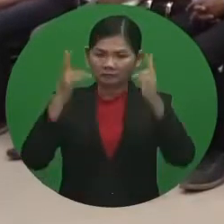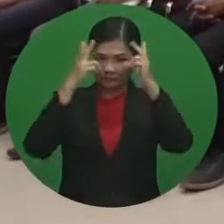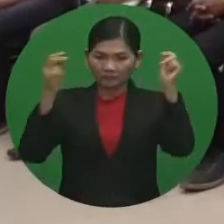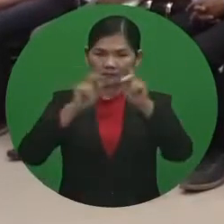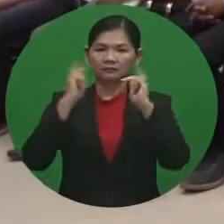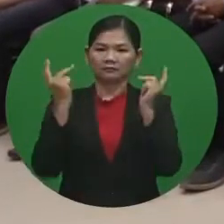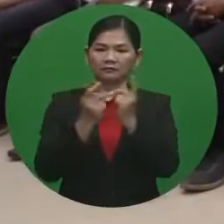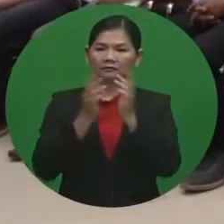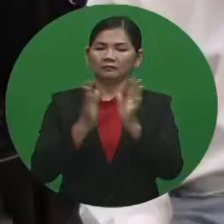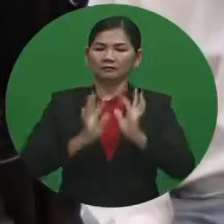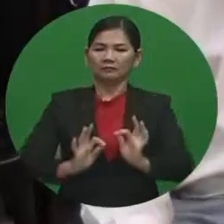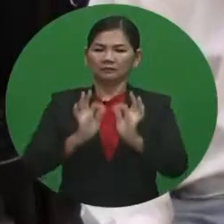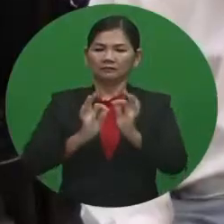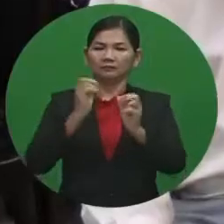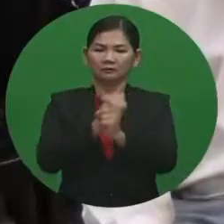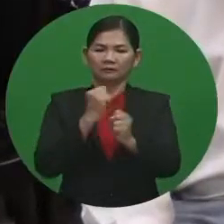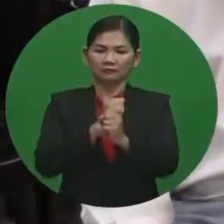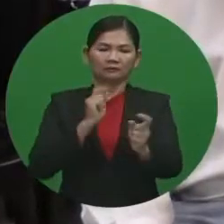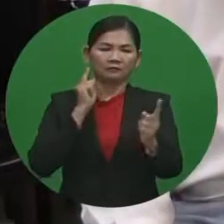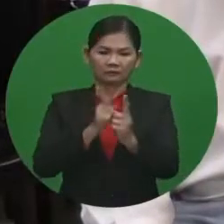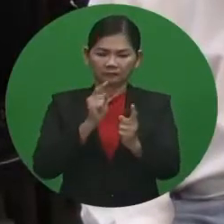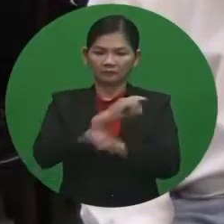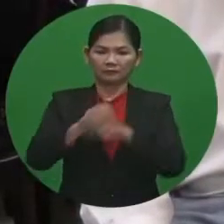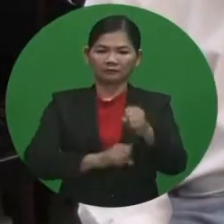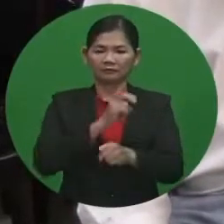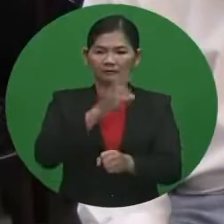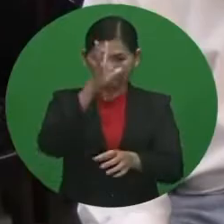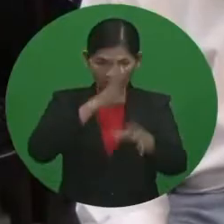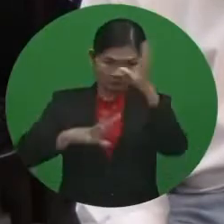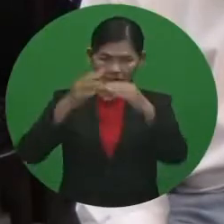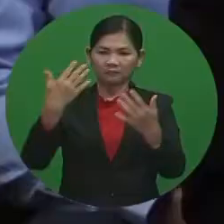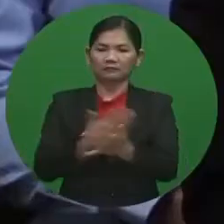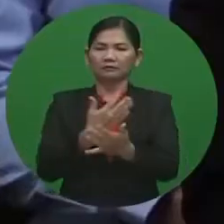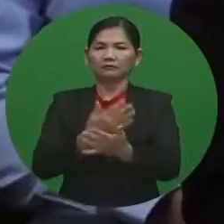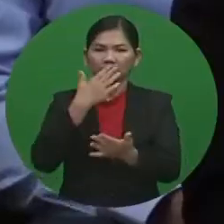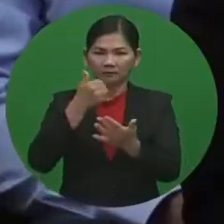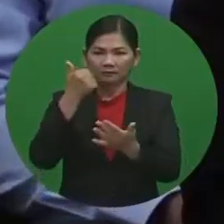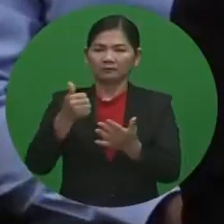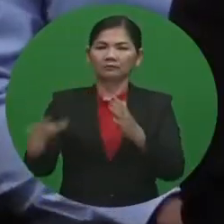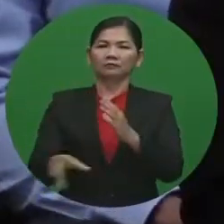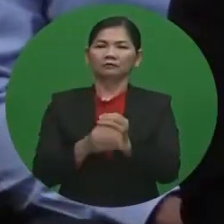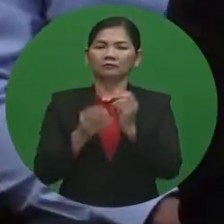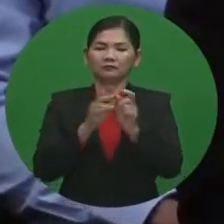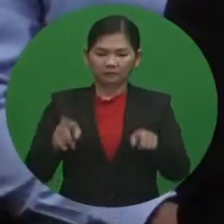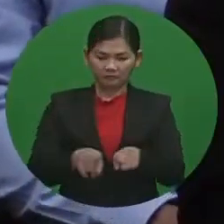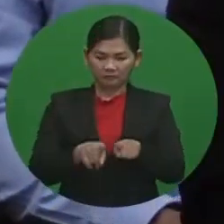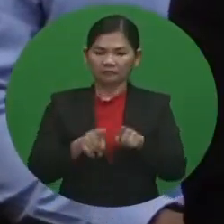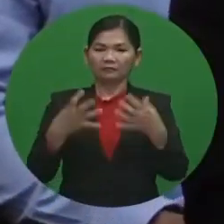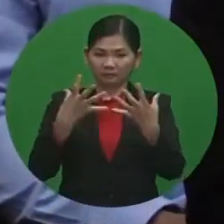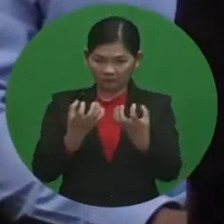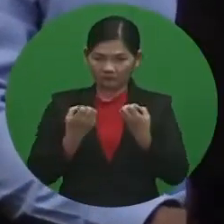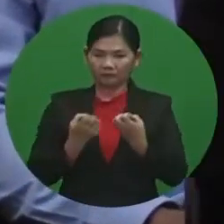បានដាក់ចេញនូវវិធានការនិងទិសដៅការងារសម្រាប់ឆ្នាំសិក្សាថ្មីនេះឲ្យកាន់តែប្រសើរឡើងថែមទៀតស្របទៅនឹងតម្រូវ